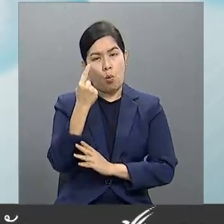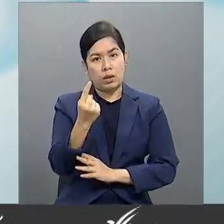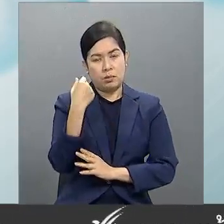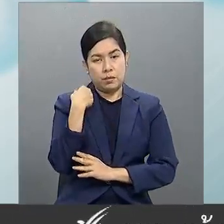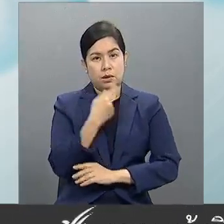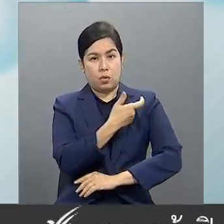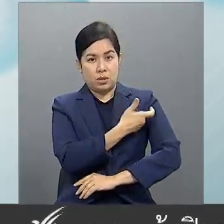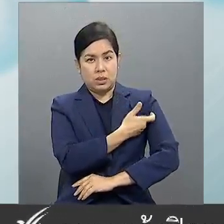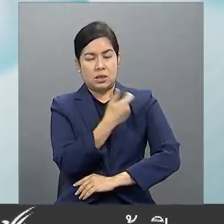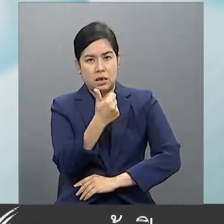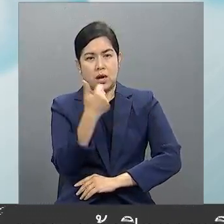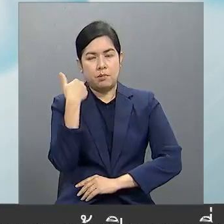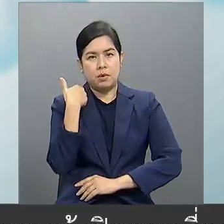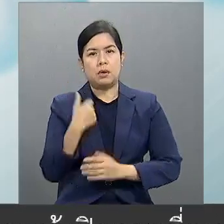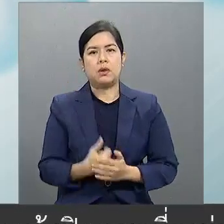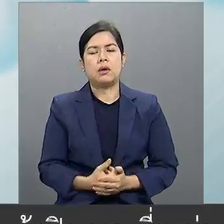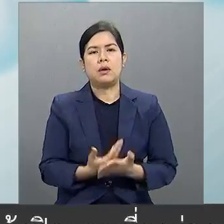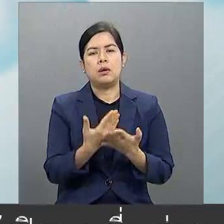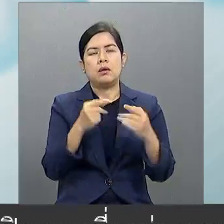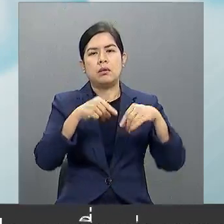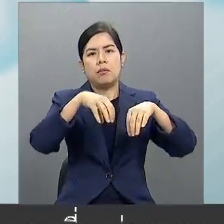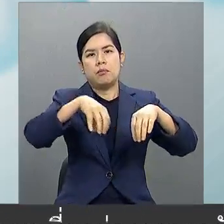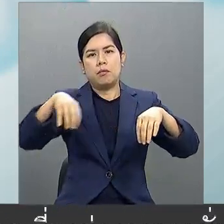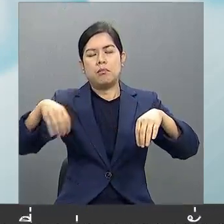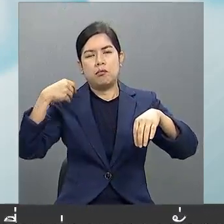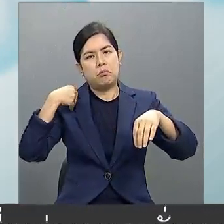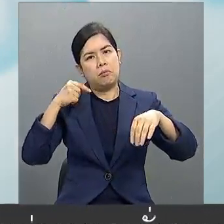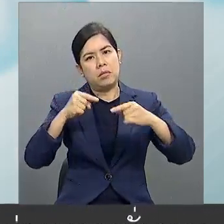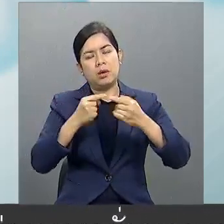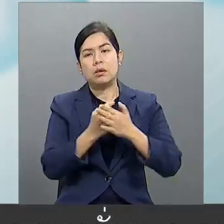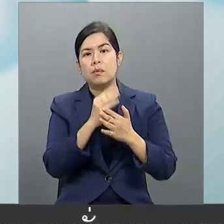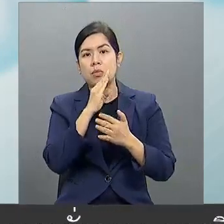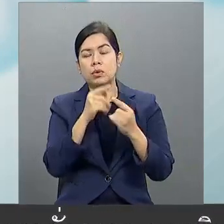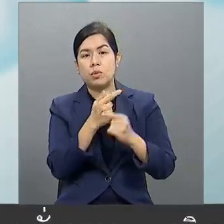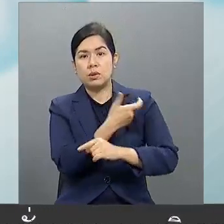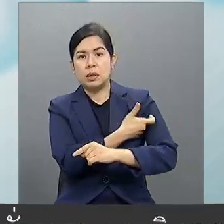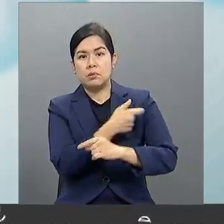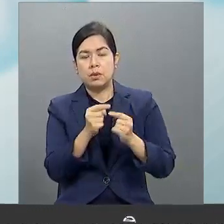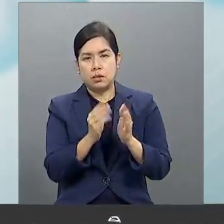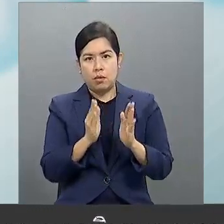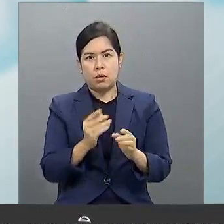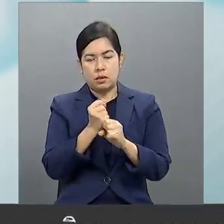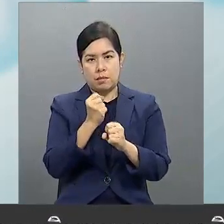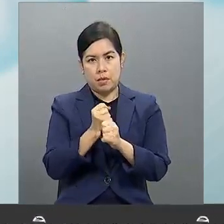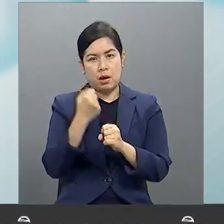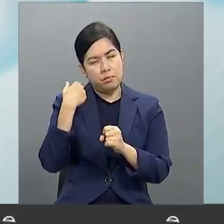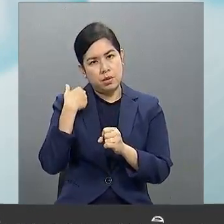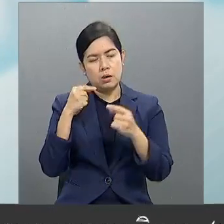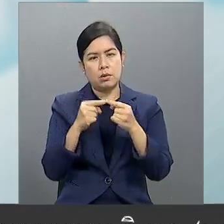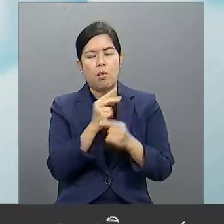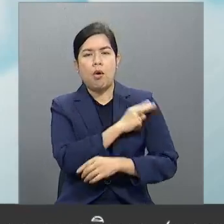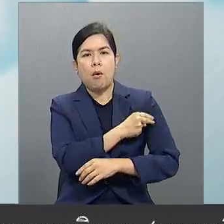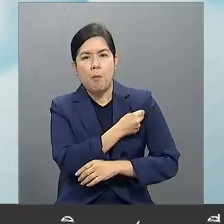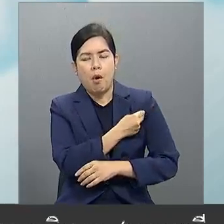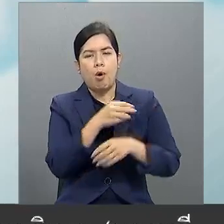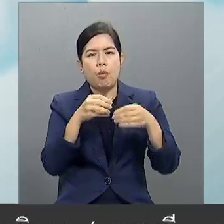งพยาบาลเอกชนทั้งหมดมี300กว่าแห่งมีบุคลากรรวมกันทั้งหมอทั้งเจ้าหน้าที่เนี่ยก็เป็น